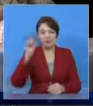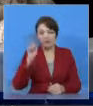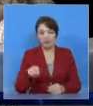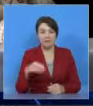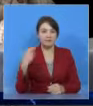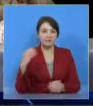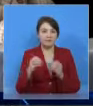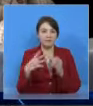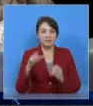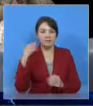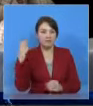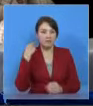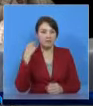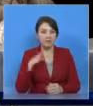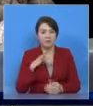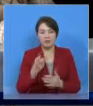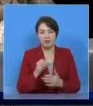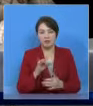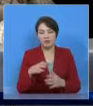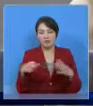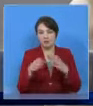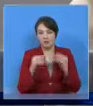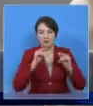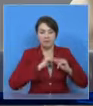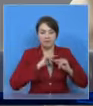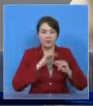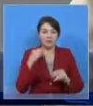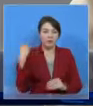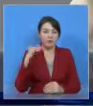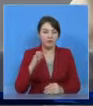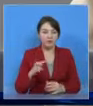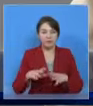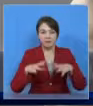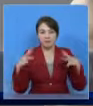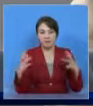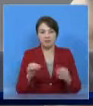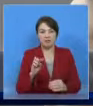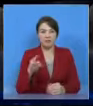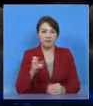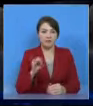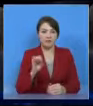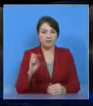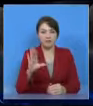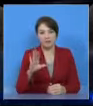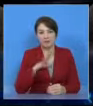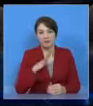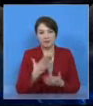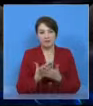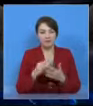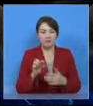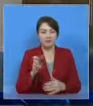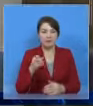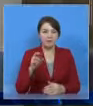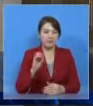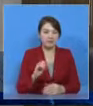инвесторов это стало возможным благодаря налаживание тесного сотрудничества СПК Актобе с крупной компании International Trade Services которая базируется в